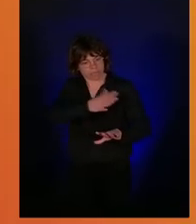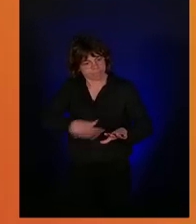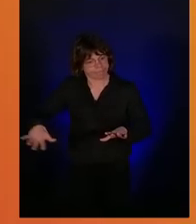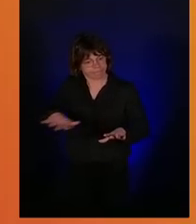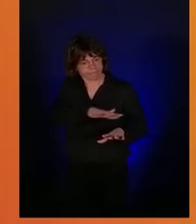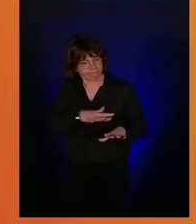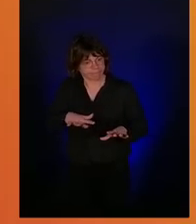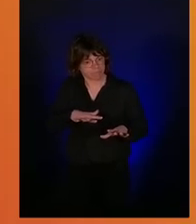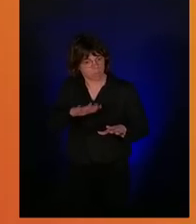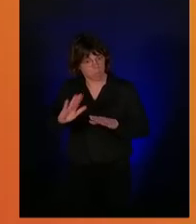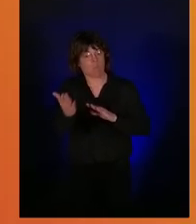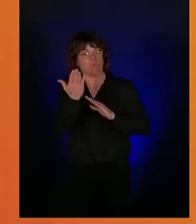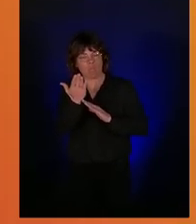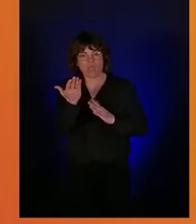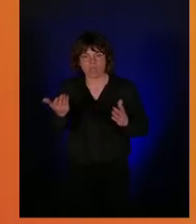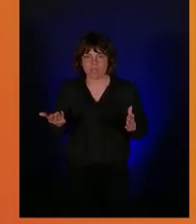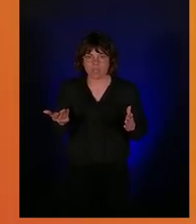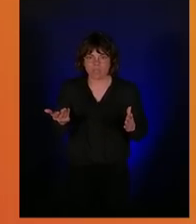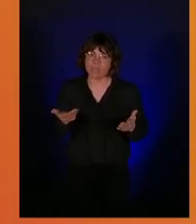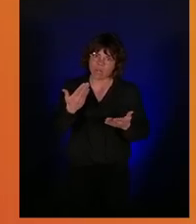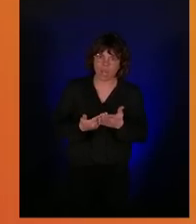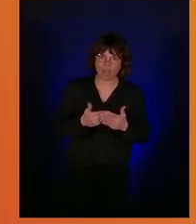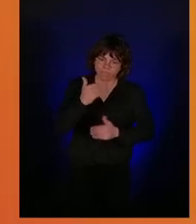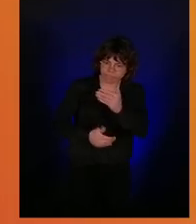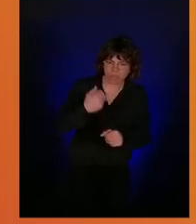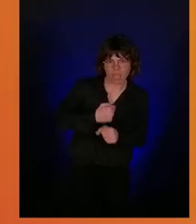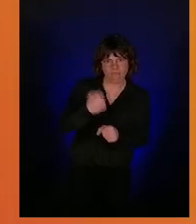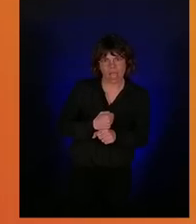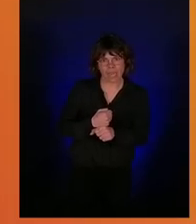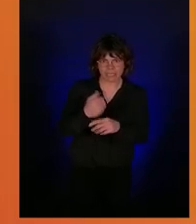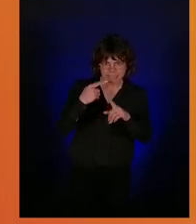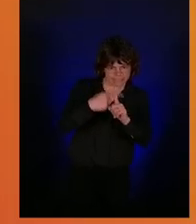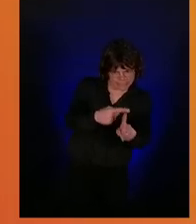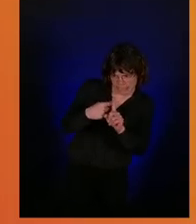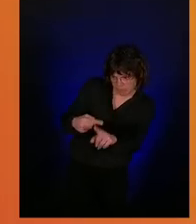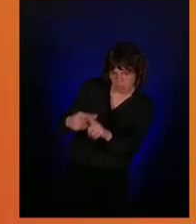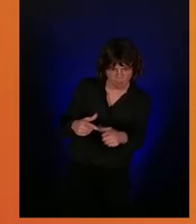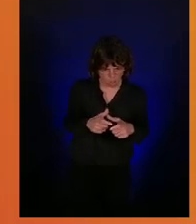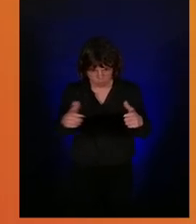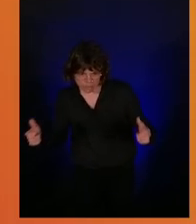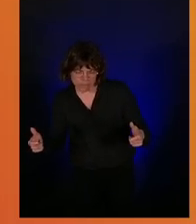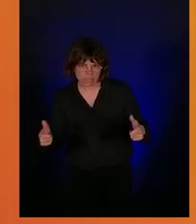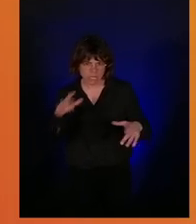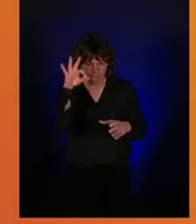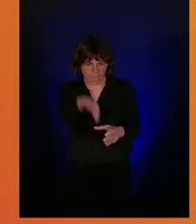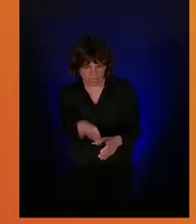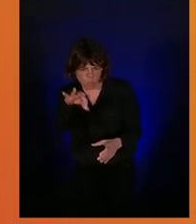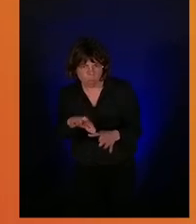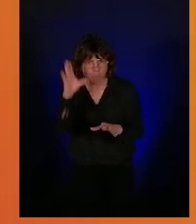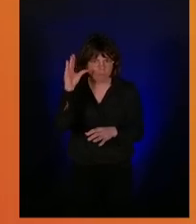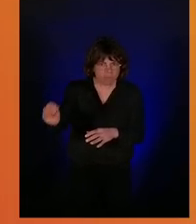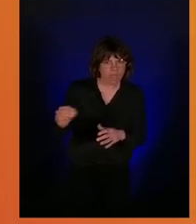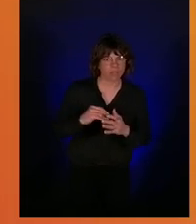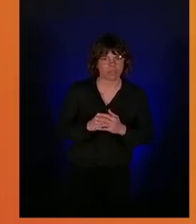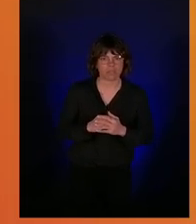la représentativité et ce plan de travail de cible des entreprises en matière d'élection professionnelle